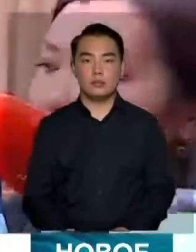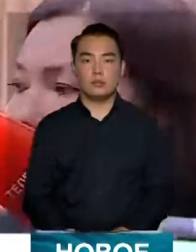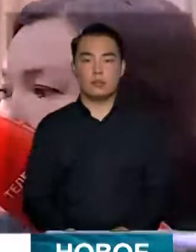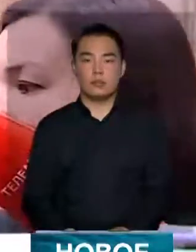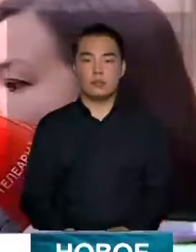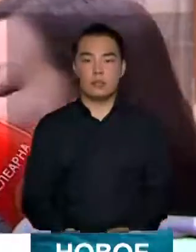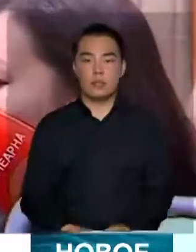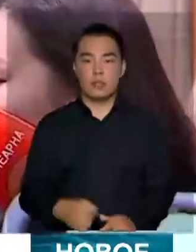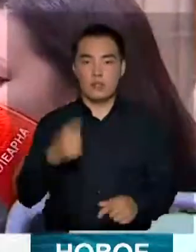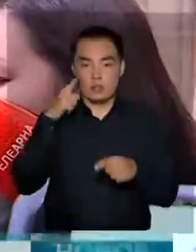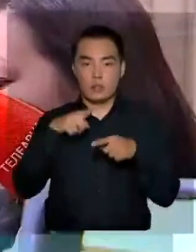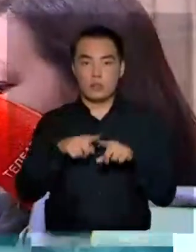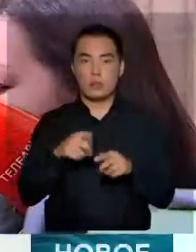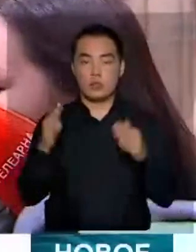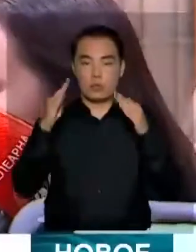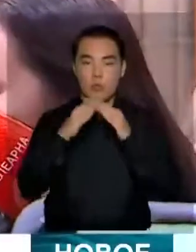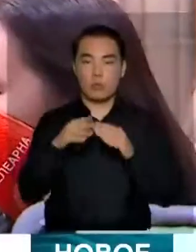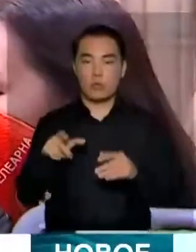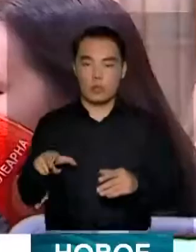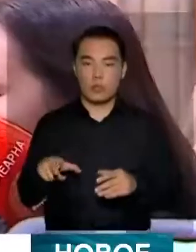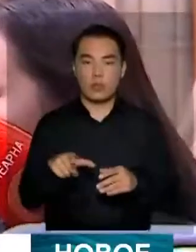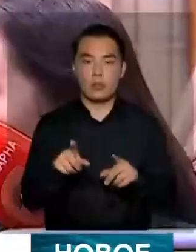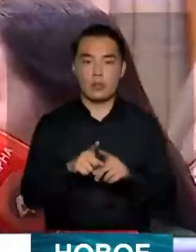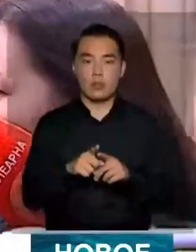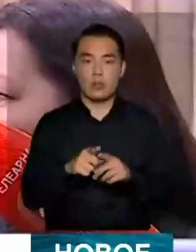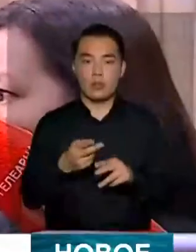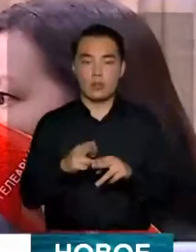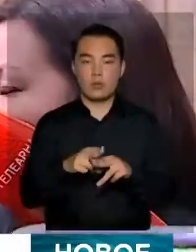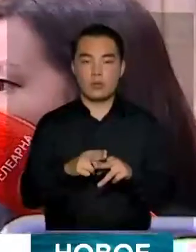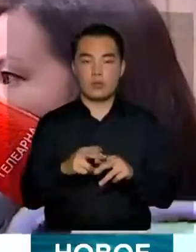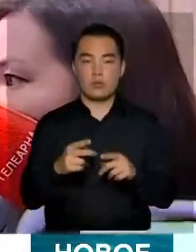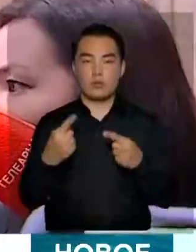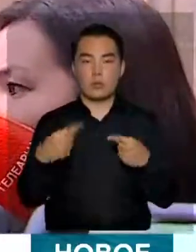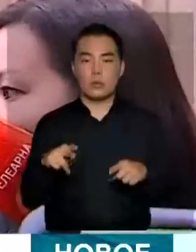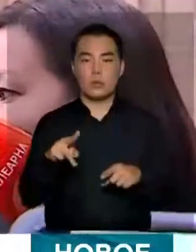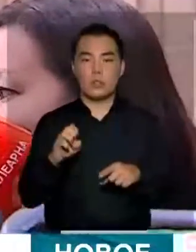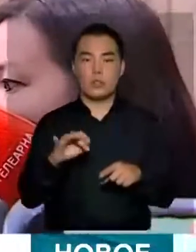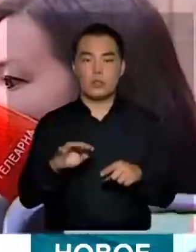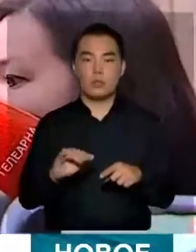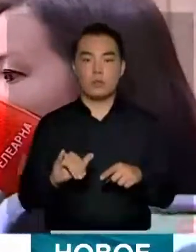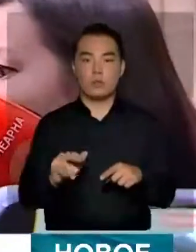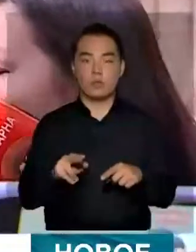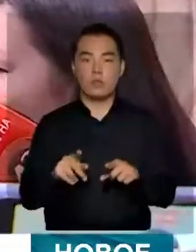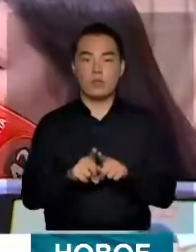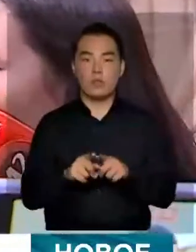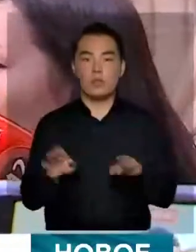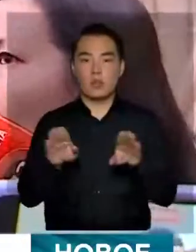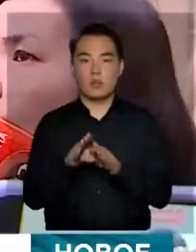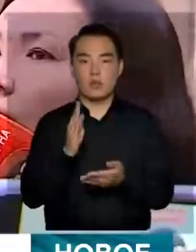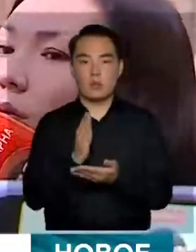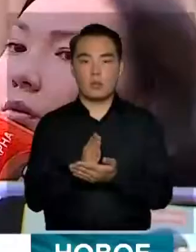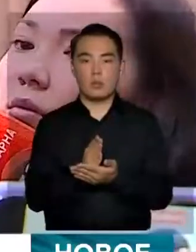Структура долга такова, что они привлечены в разные периоды. Естественно, в разные периоды они будут закрываться.